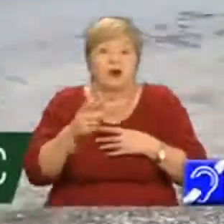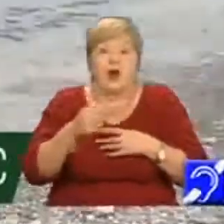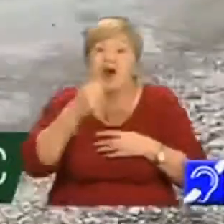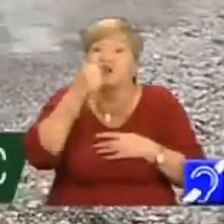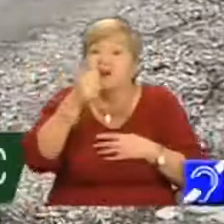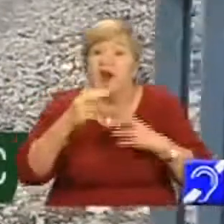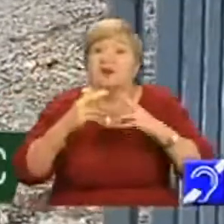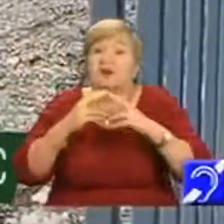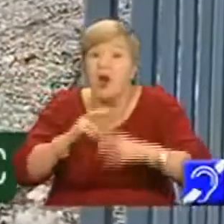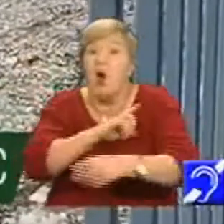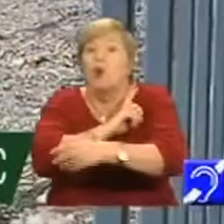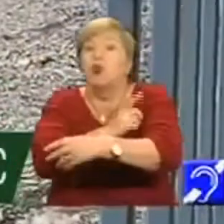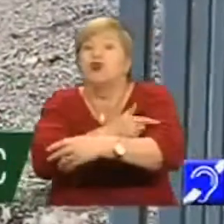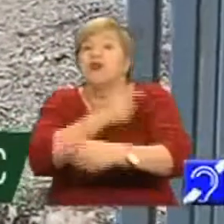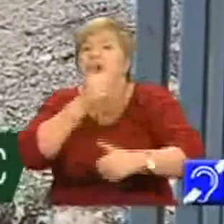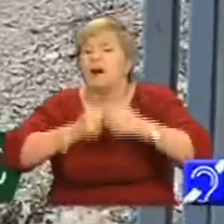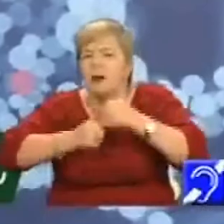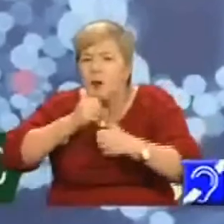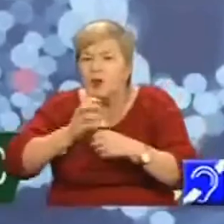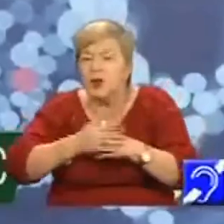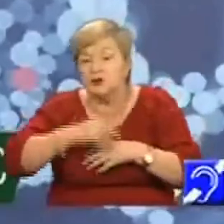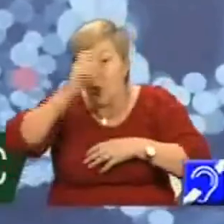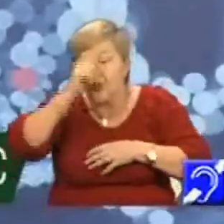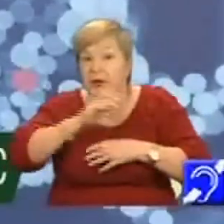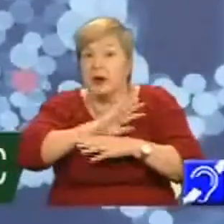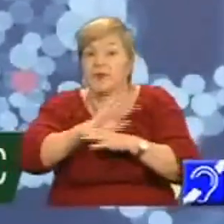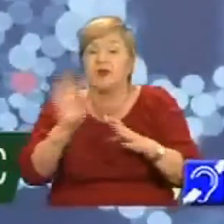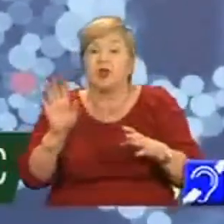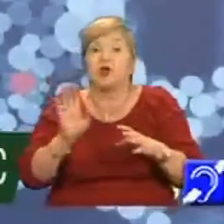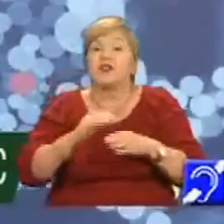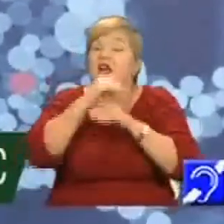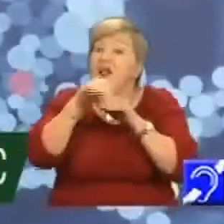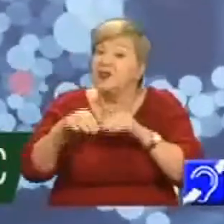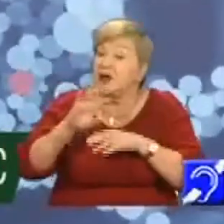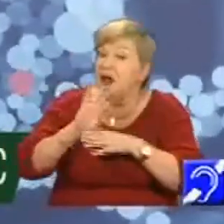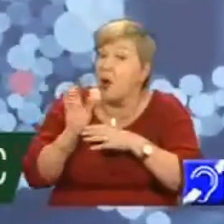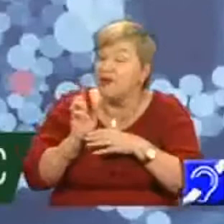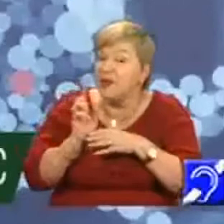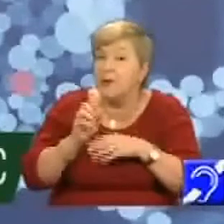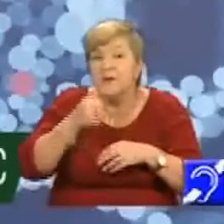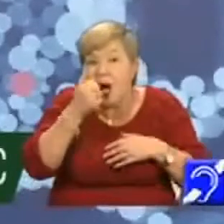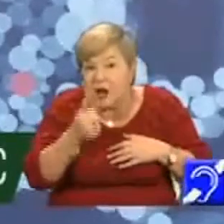adversari. Vom respecta toate normele COVID, chiar dacă spectatorii nu vor fi